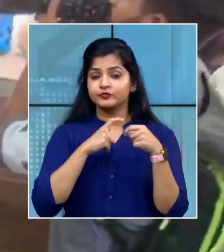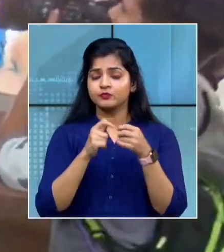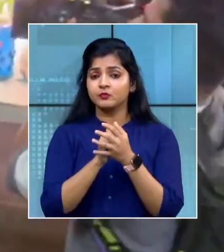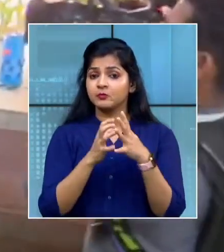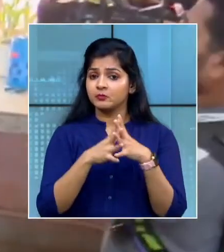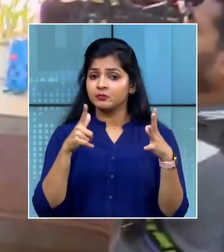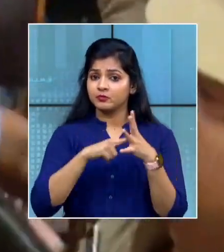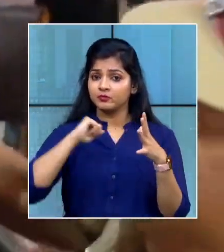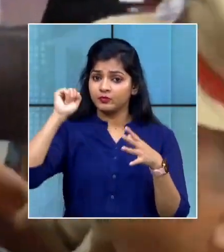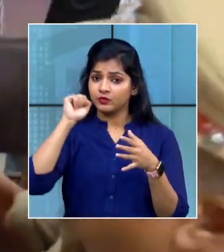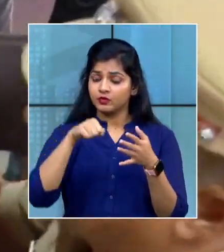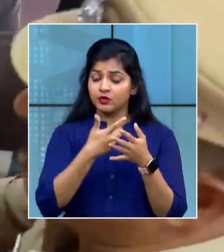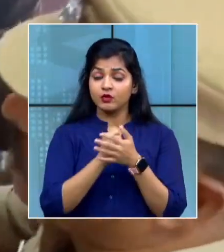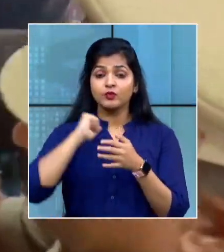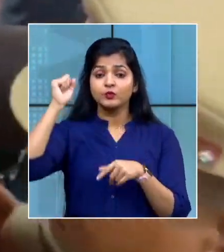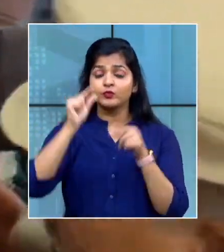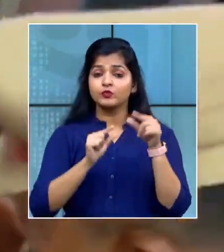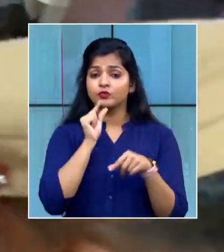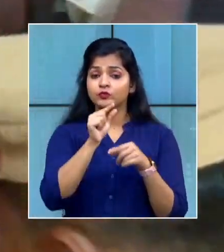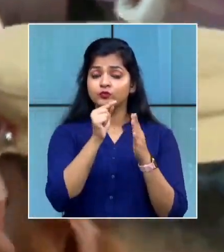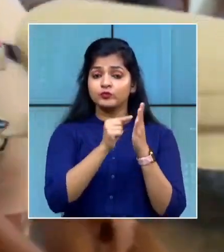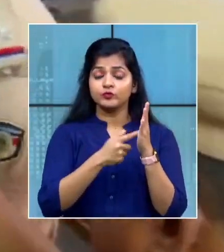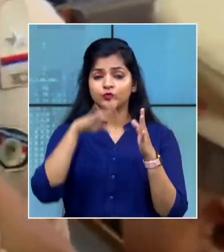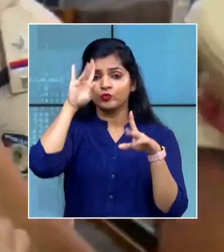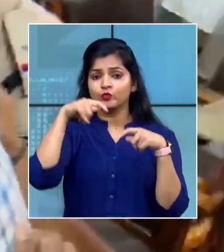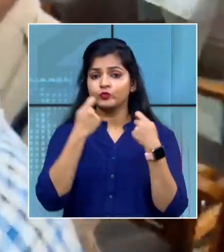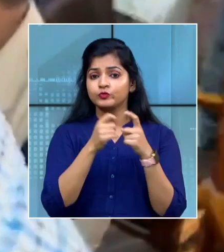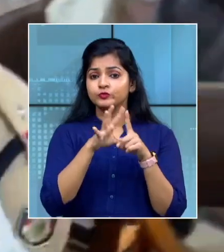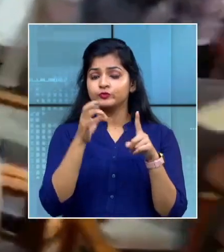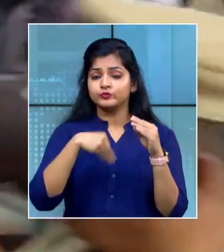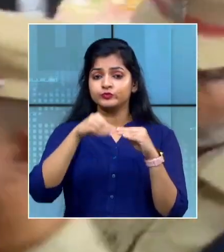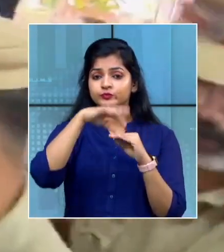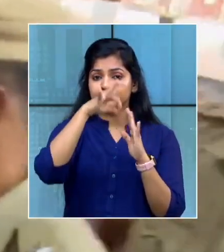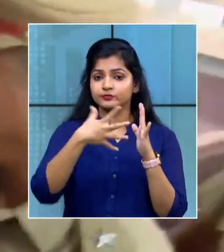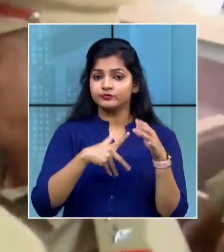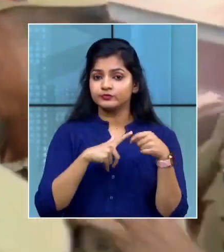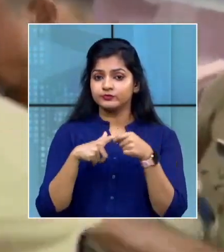പ്രതിഷേധമാണോ? എന്താണ് പ്രതിഷേധക്കാർ വ്യക്തമാക്കുന്നത്? പോലീസ് സ്വീകരിക്കുന്ന സമീപനം എങ്ങനെ?